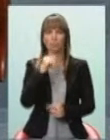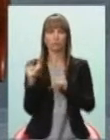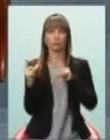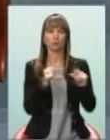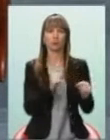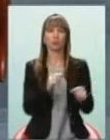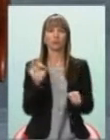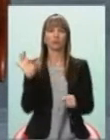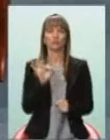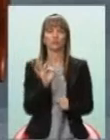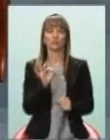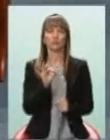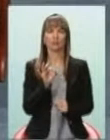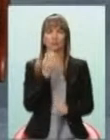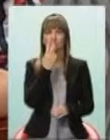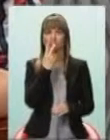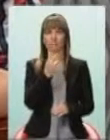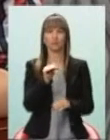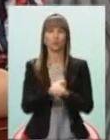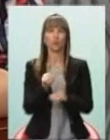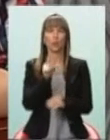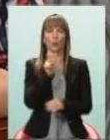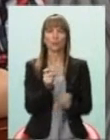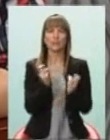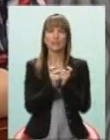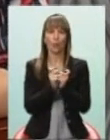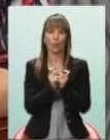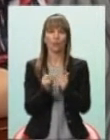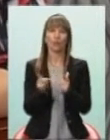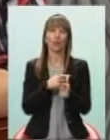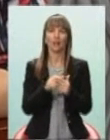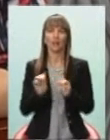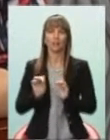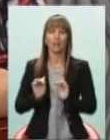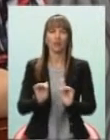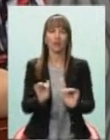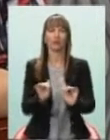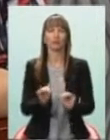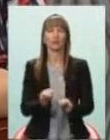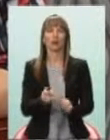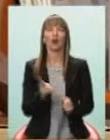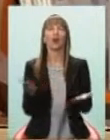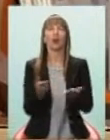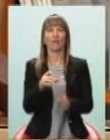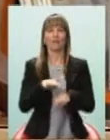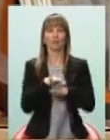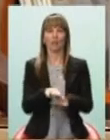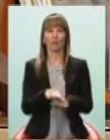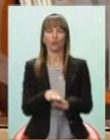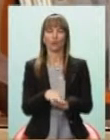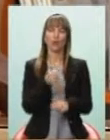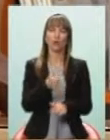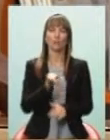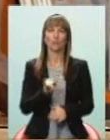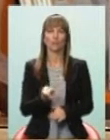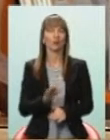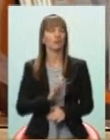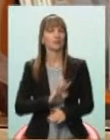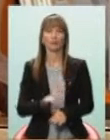люди сваряться або пихаються, товкаються. Як ти вважаєш, гуманні вони там чи негуманно себе поводять? Звісно